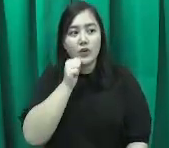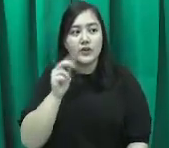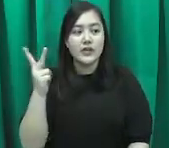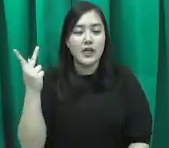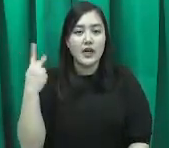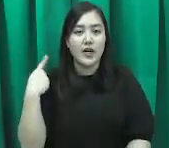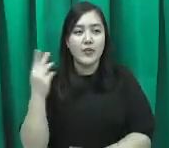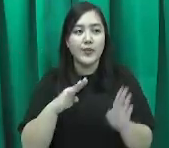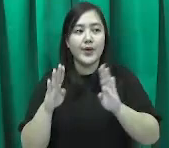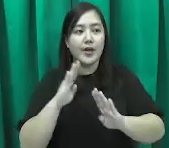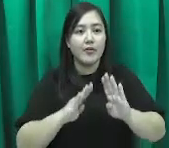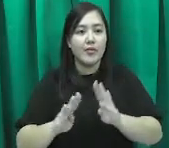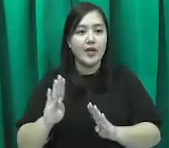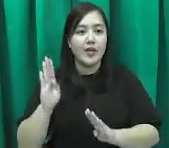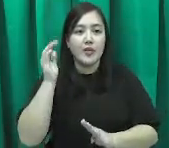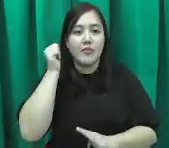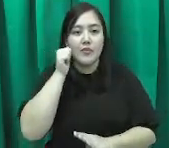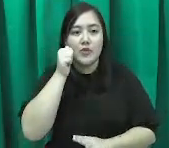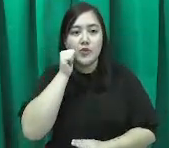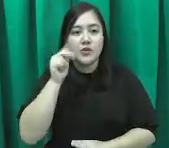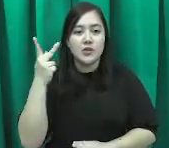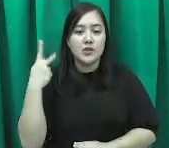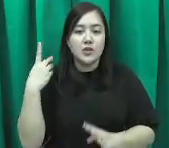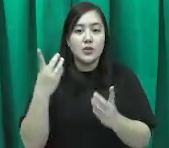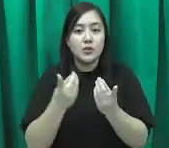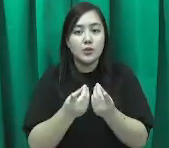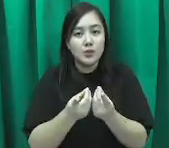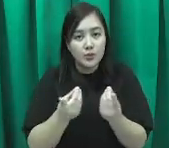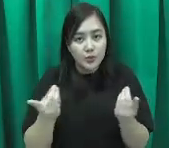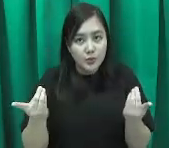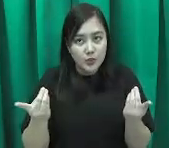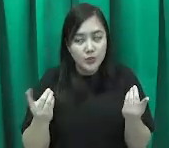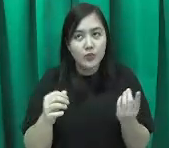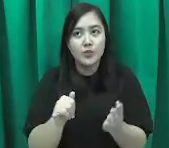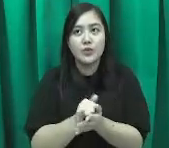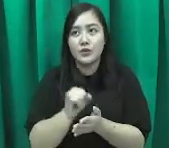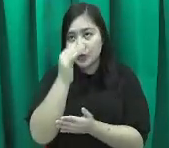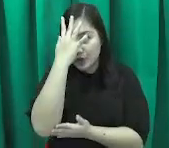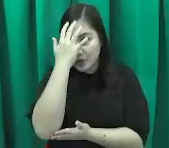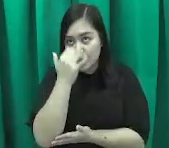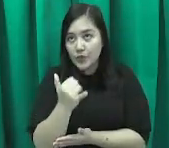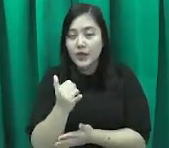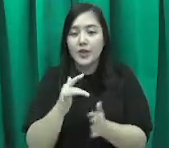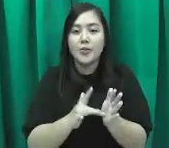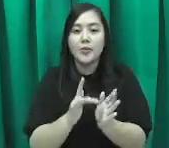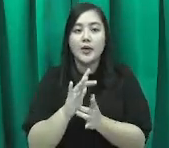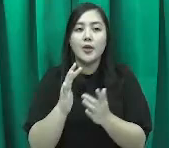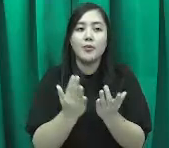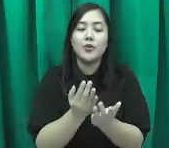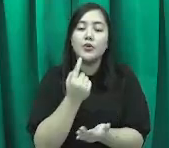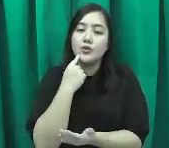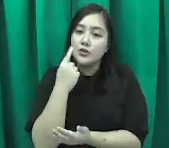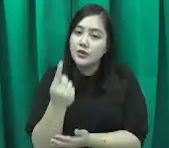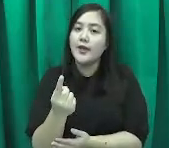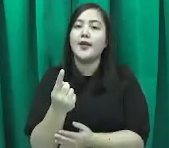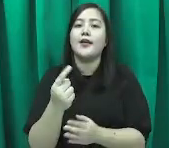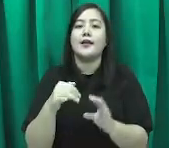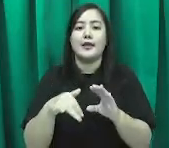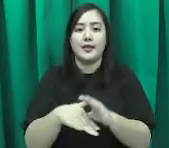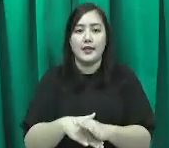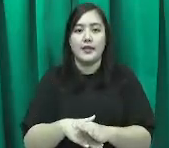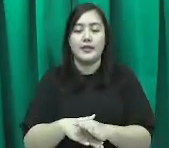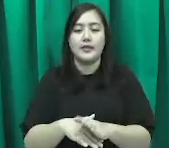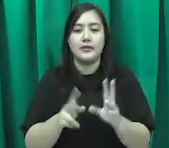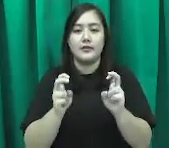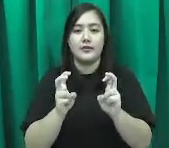ng problema yan. Kaya nga sinasabi ni Apostle Paul na in the name of the Lord Jesus Christ tayo. Doon lang, one way lang tayo. Wala nang